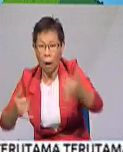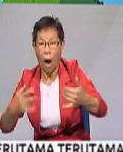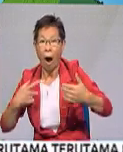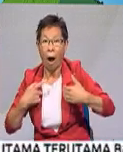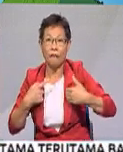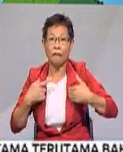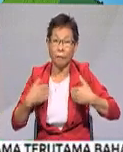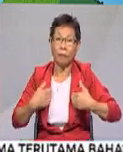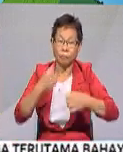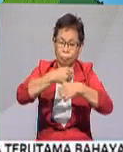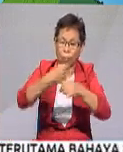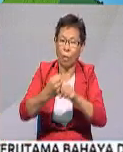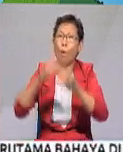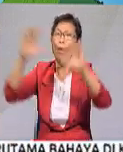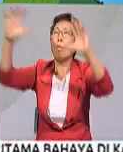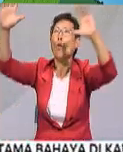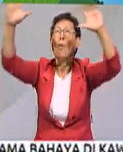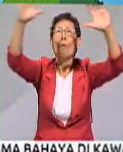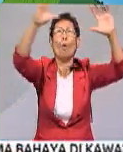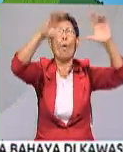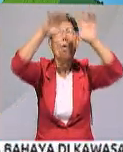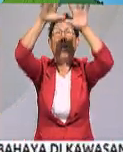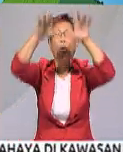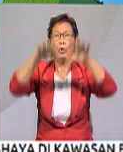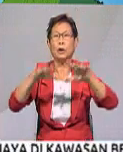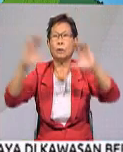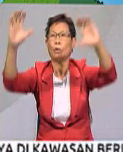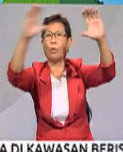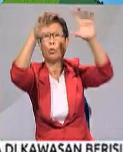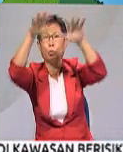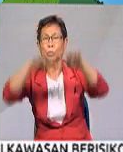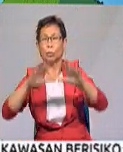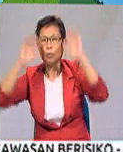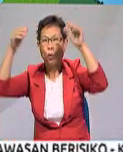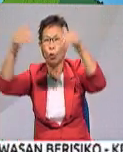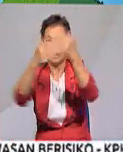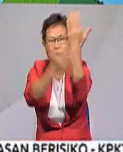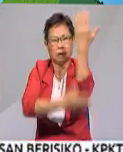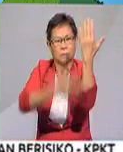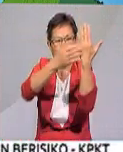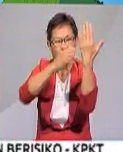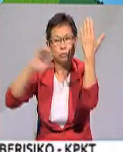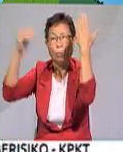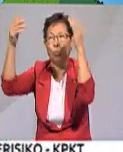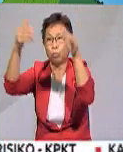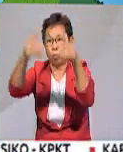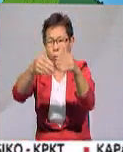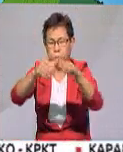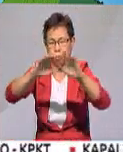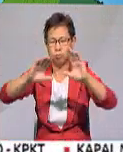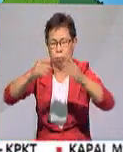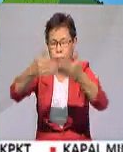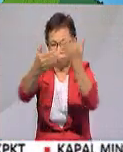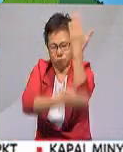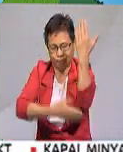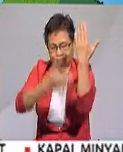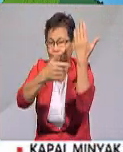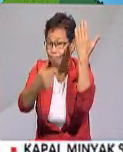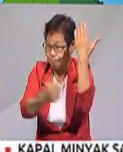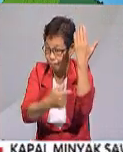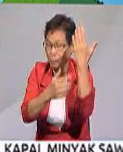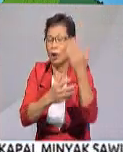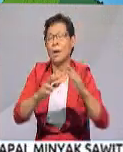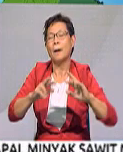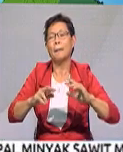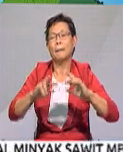terdapat pembentukan kelompok awan hujan lebih tertumpu di kawasan semenanjung Malaysia. Dan keadaan ini boleh